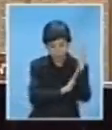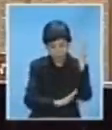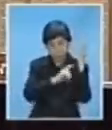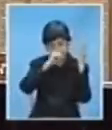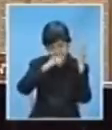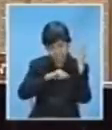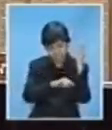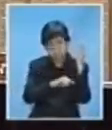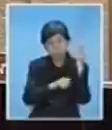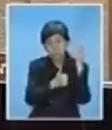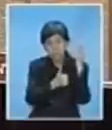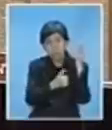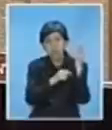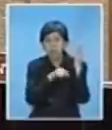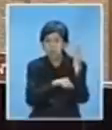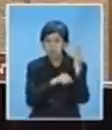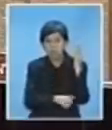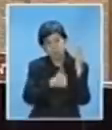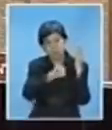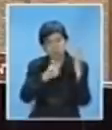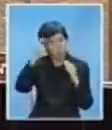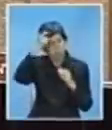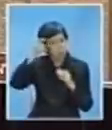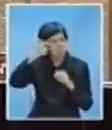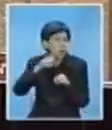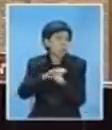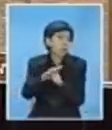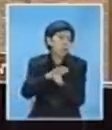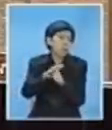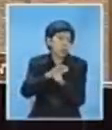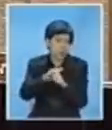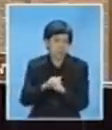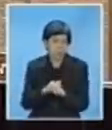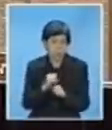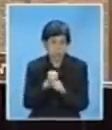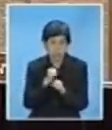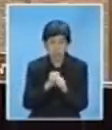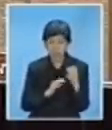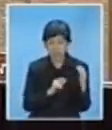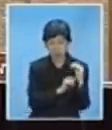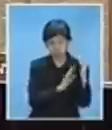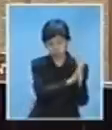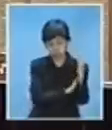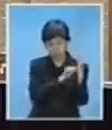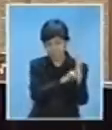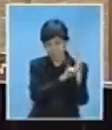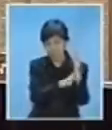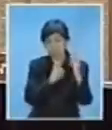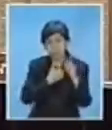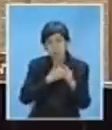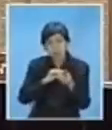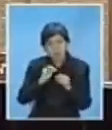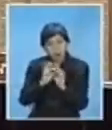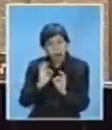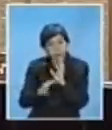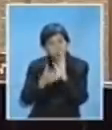นะฮะจะดีกว่าคุณภาพแก๊สในประเทศพม่านะครับพื้นที่ในอันดามันเนี่ยแก๊สส่งมาเนี่ยมันจะกลายเป็นการเผ